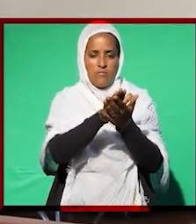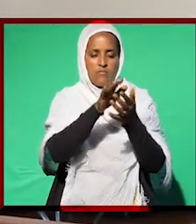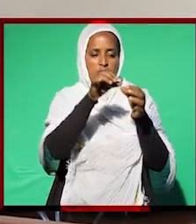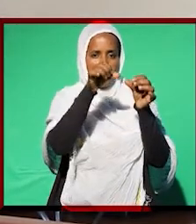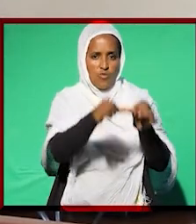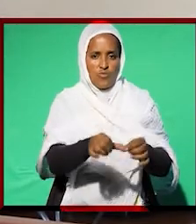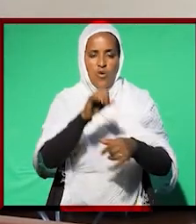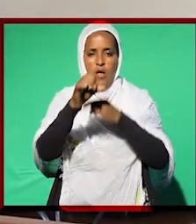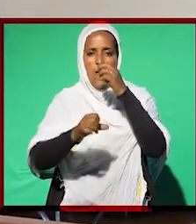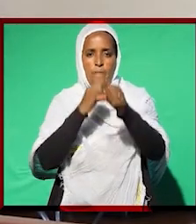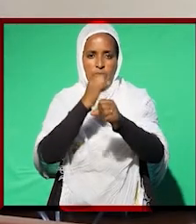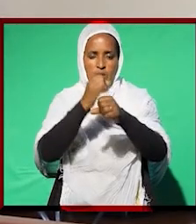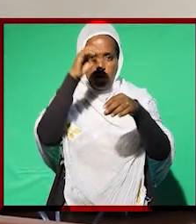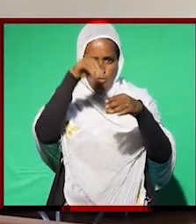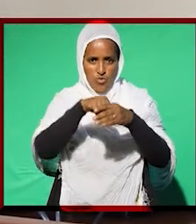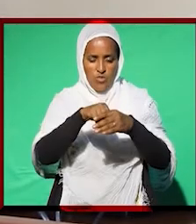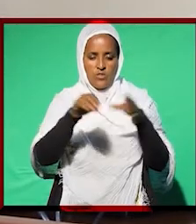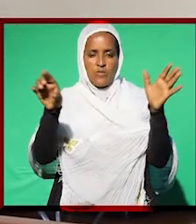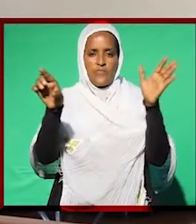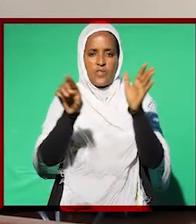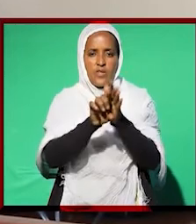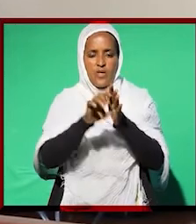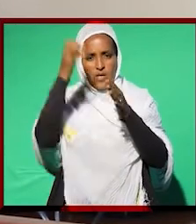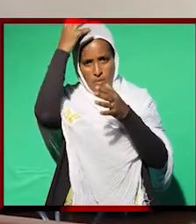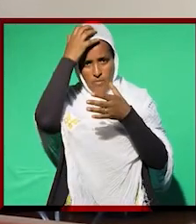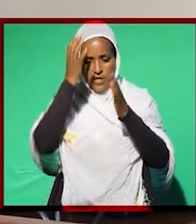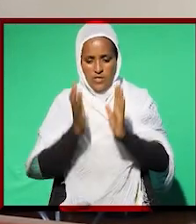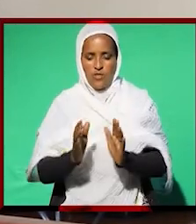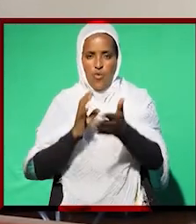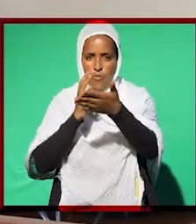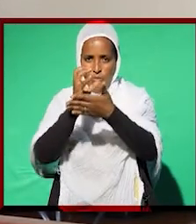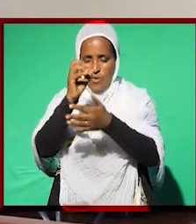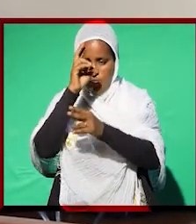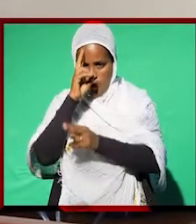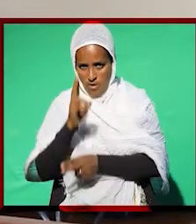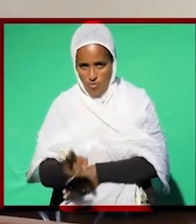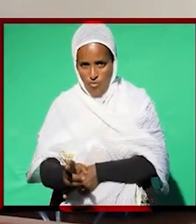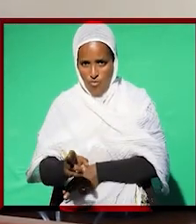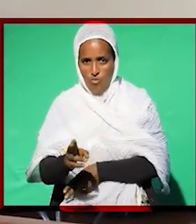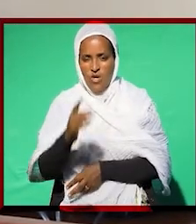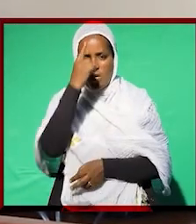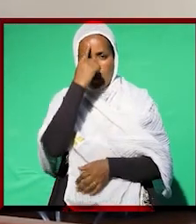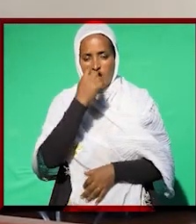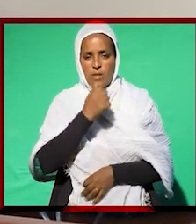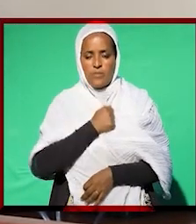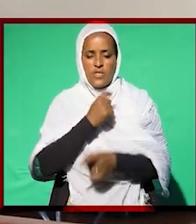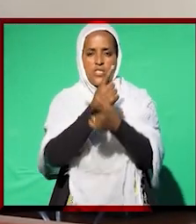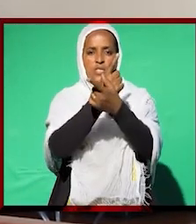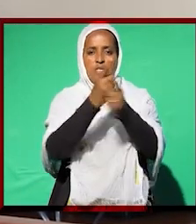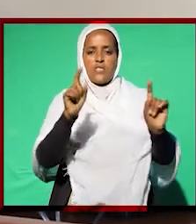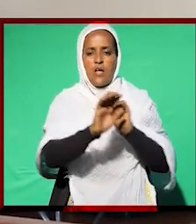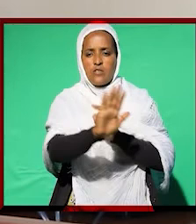ቤቶች በሚቆዩባቸው ዓመታት ሕገ መንግሥታዊ መብታቸው ተከብሮ